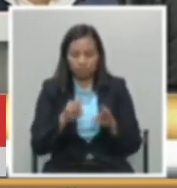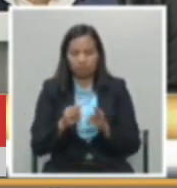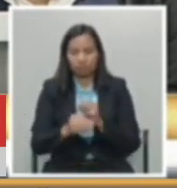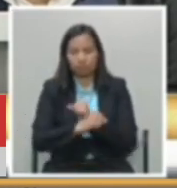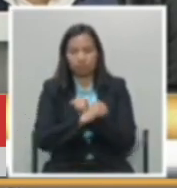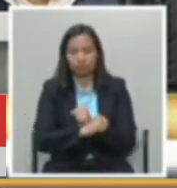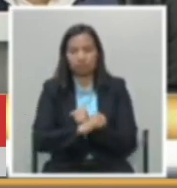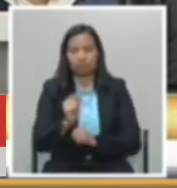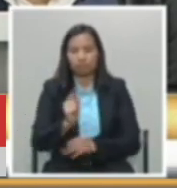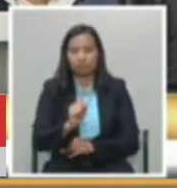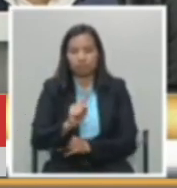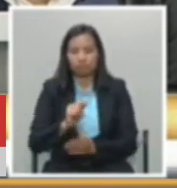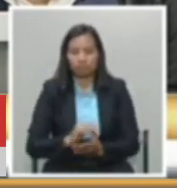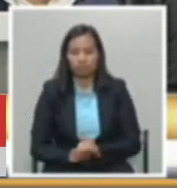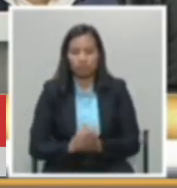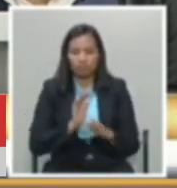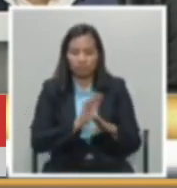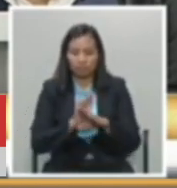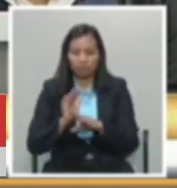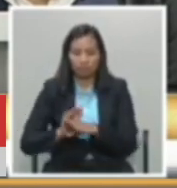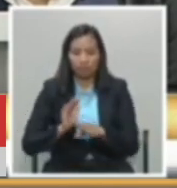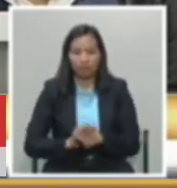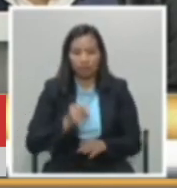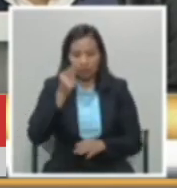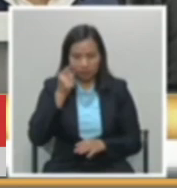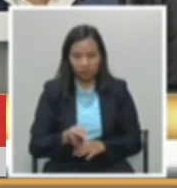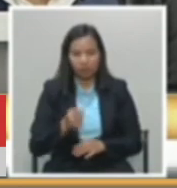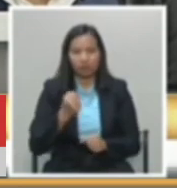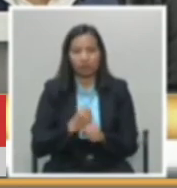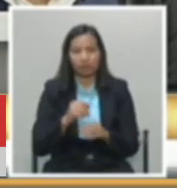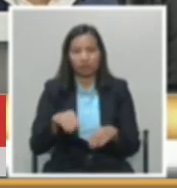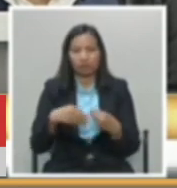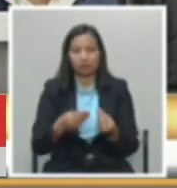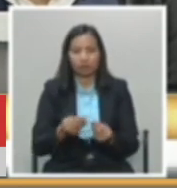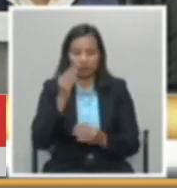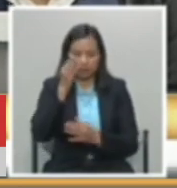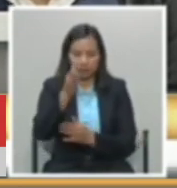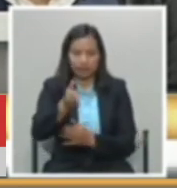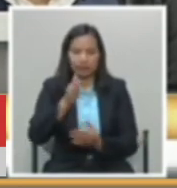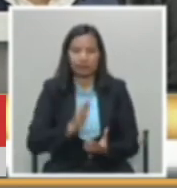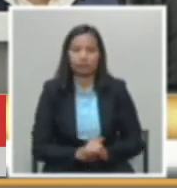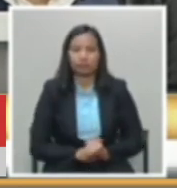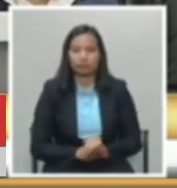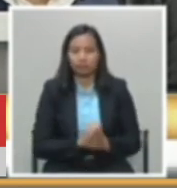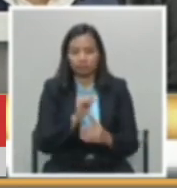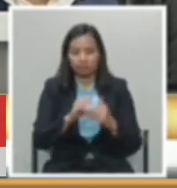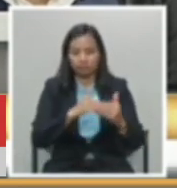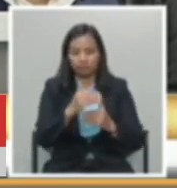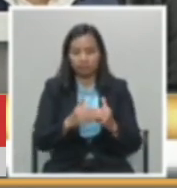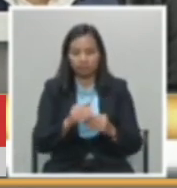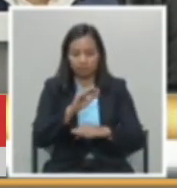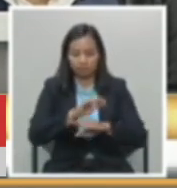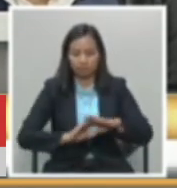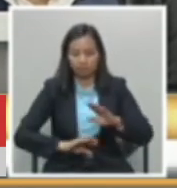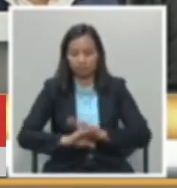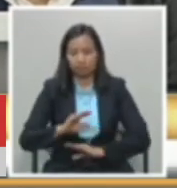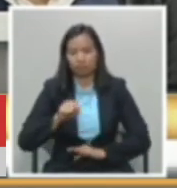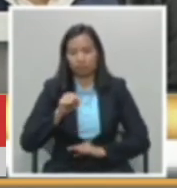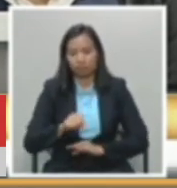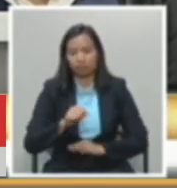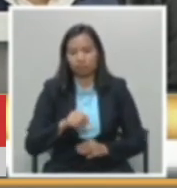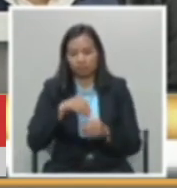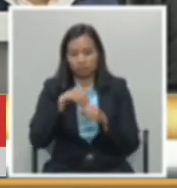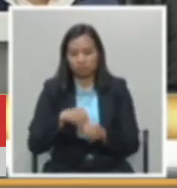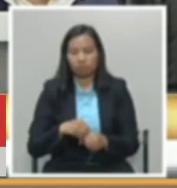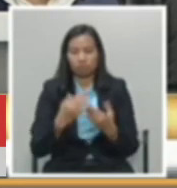รกับเรื่องนี้เราจะรณรงค์อย่างจริงจังไหมเพื่อให้อนาคตของชาติเนี่ยที่จะอยู่ในมือของพวกเขานี่อยู่